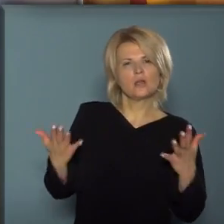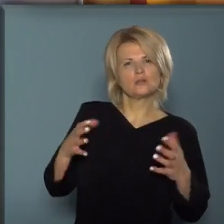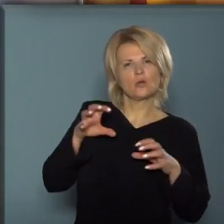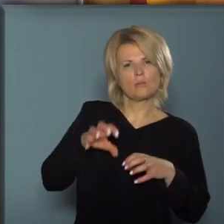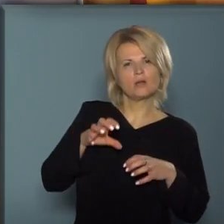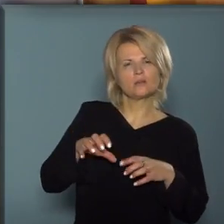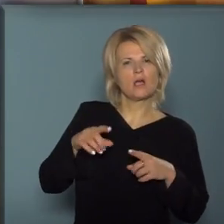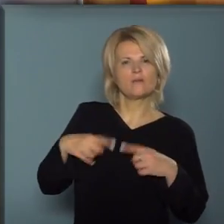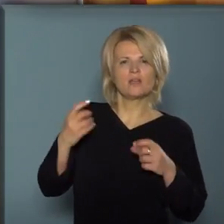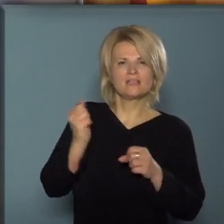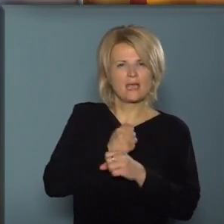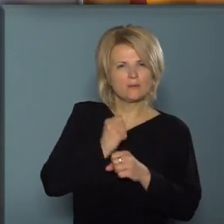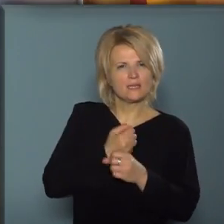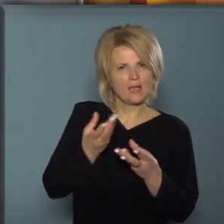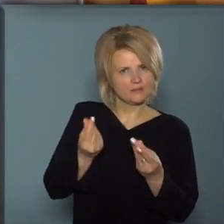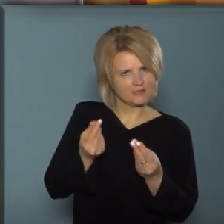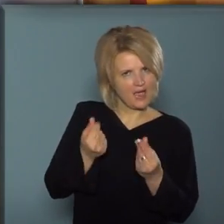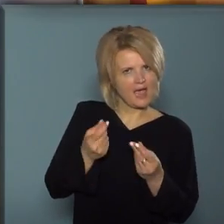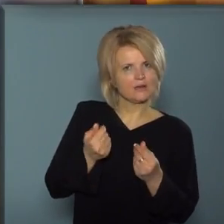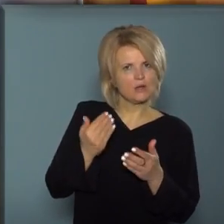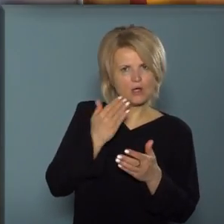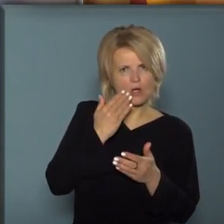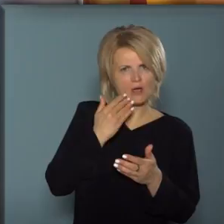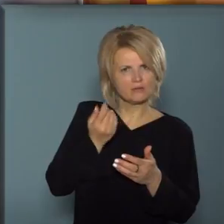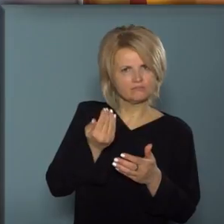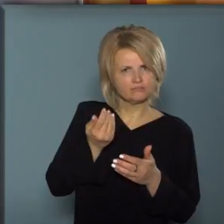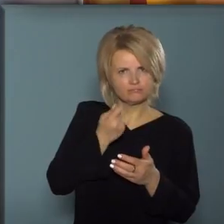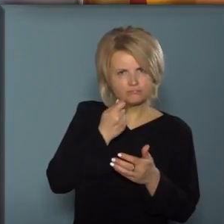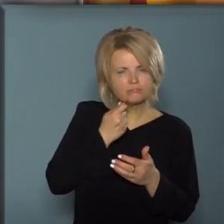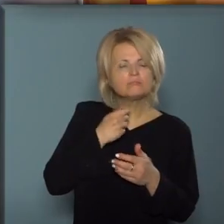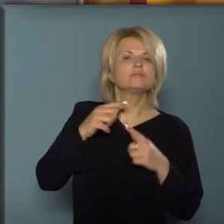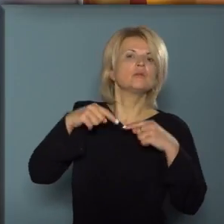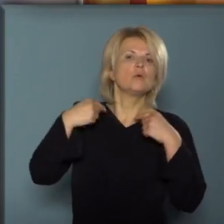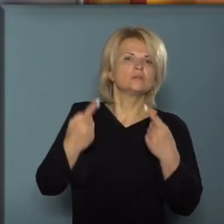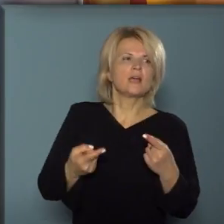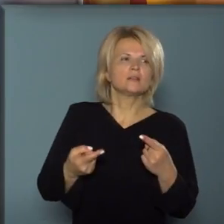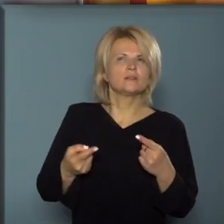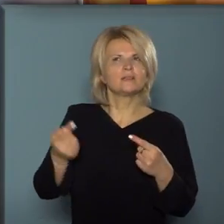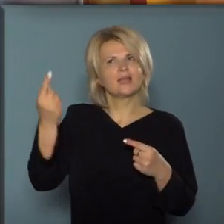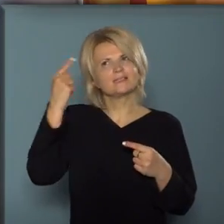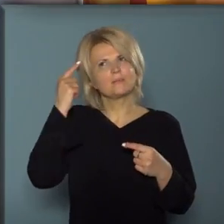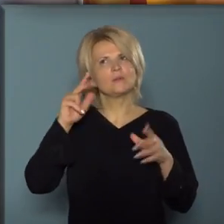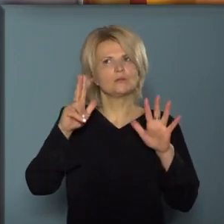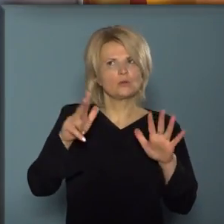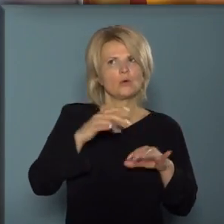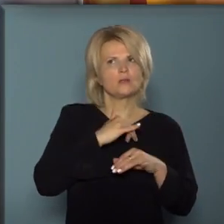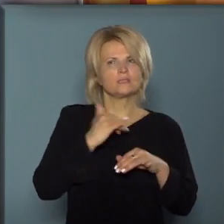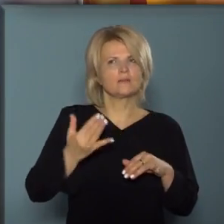minél keményebb dolgok után nyúljunk, ugye? És nyilván eljön egy pont, mondjuk, hát az embernek az jut eszébe, hogy